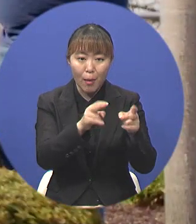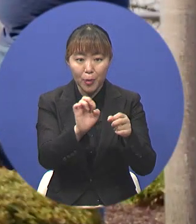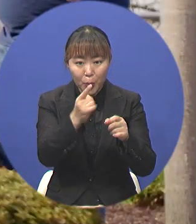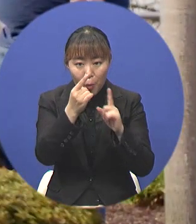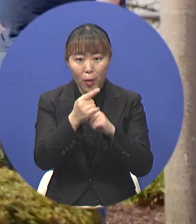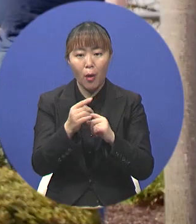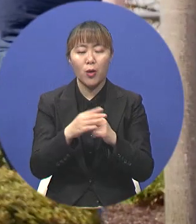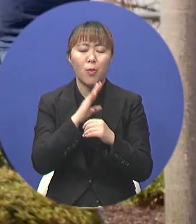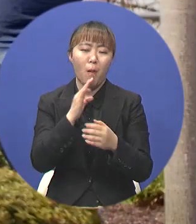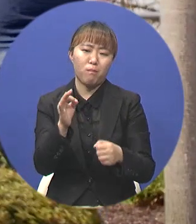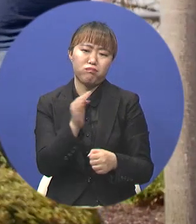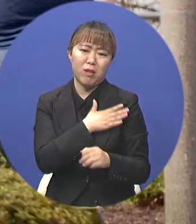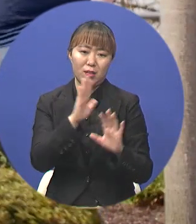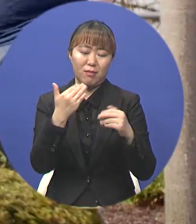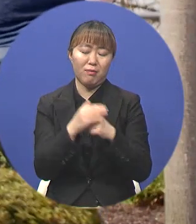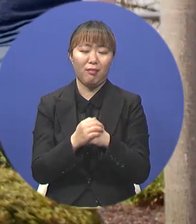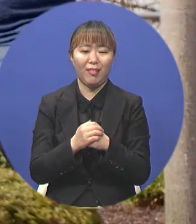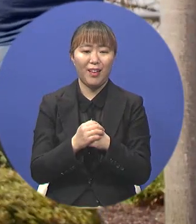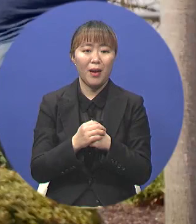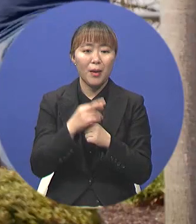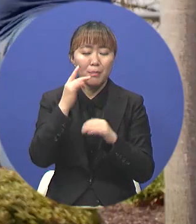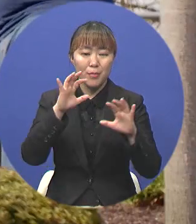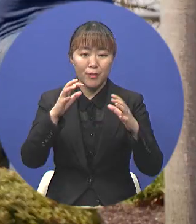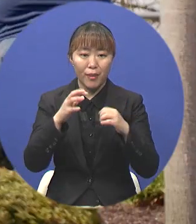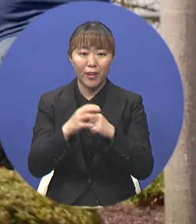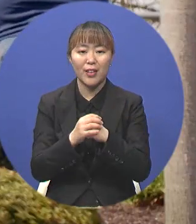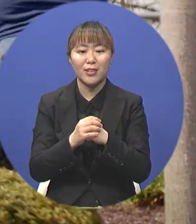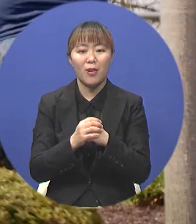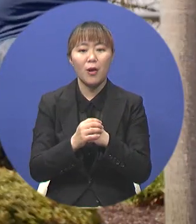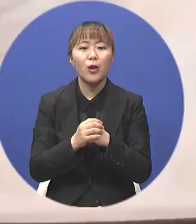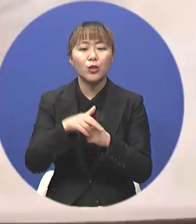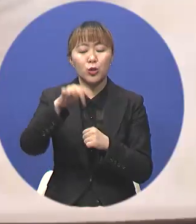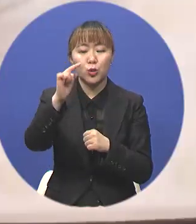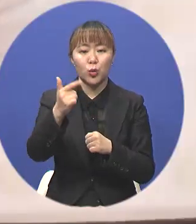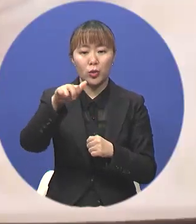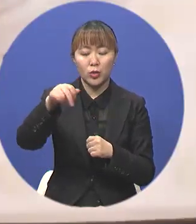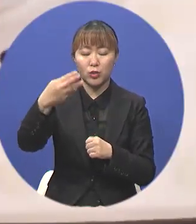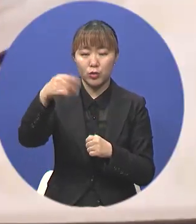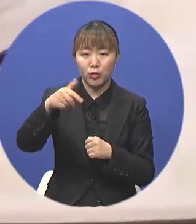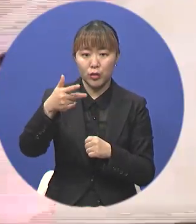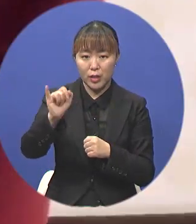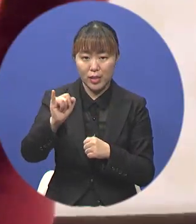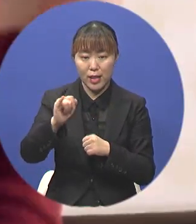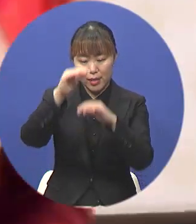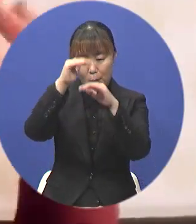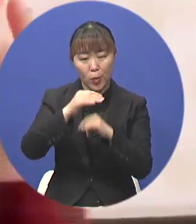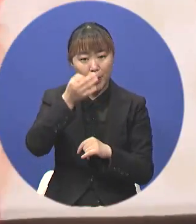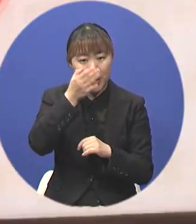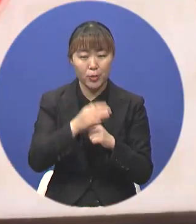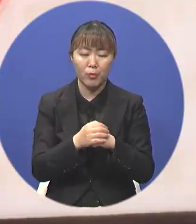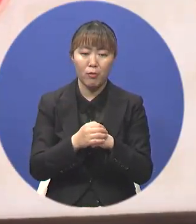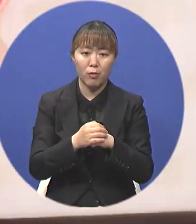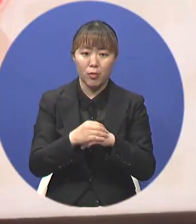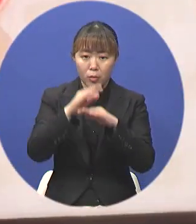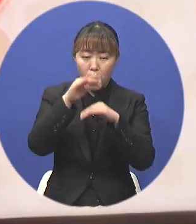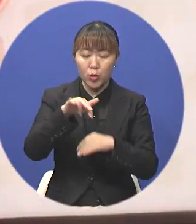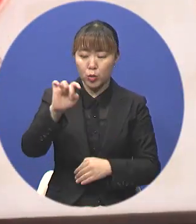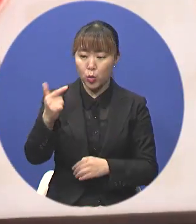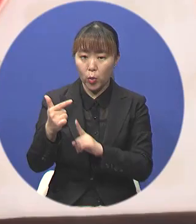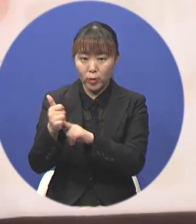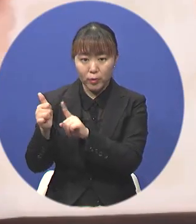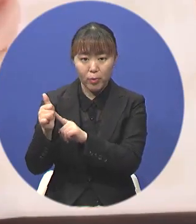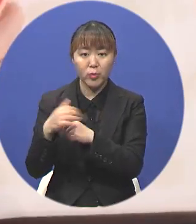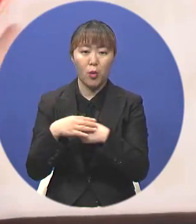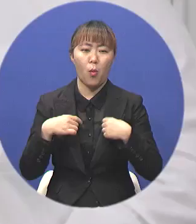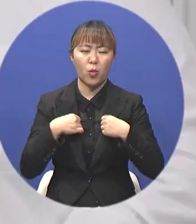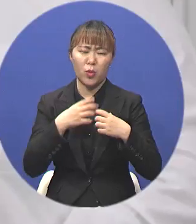됐습니다. 지난 25일 미국 NBC는 존 크로닌의 사연을 소개했습니다. 보도에 따르면 존에게 있어